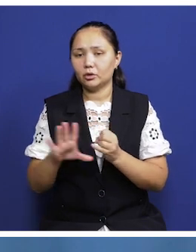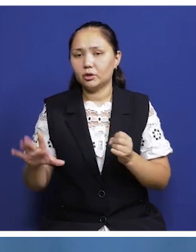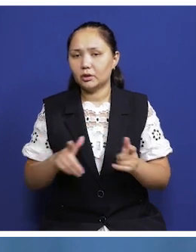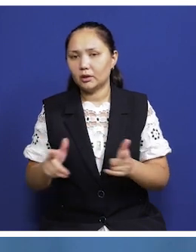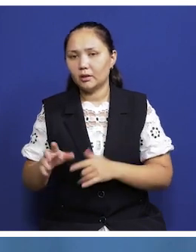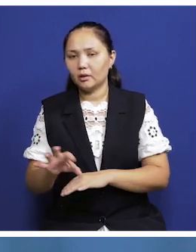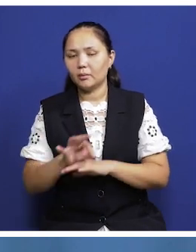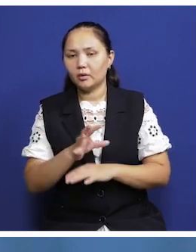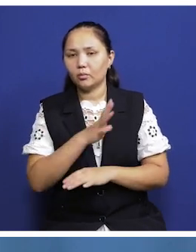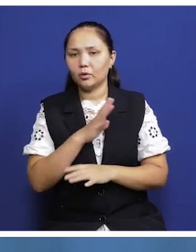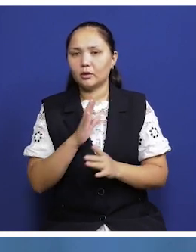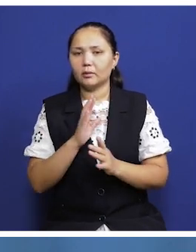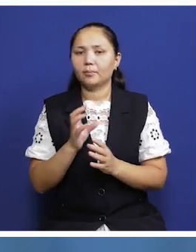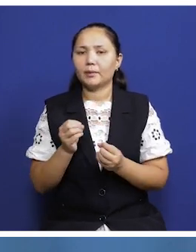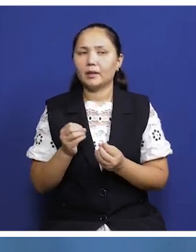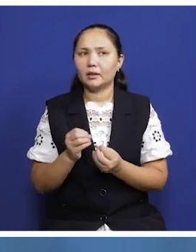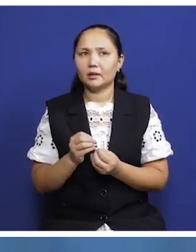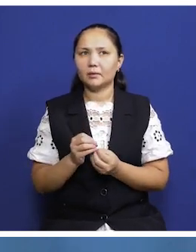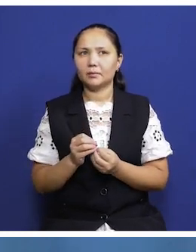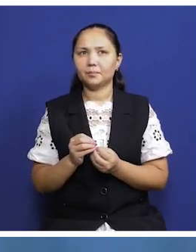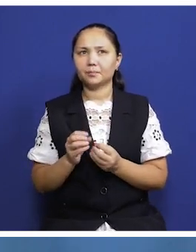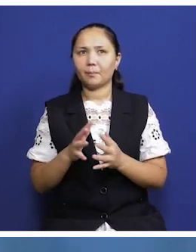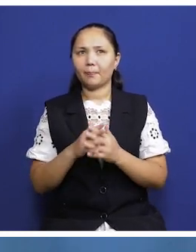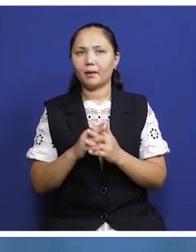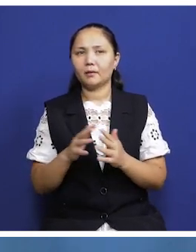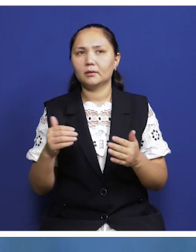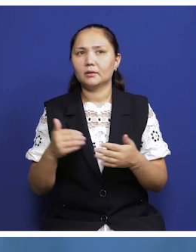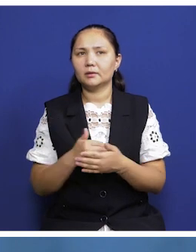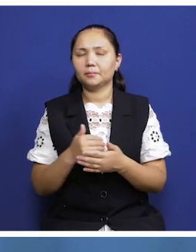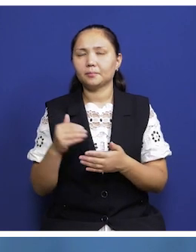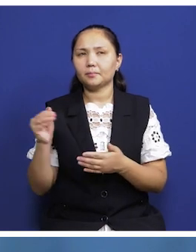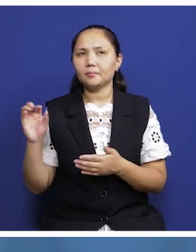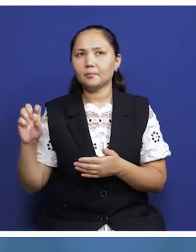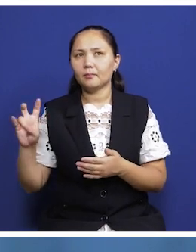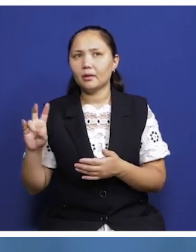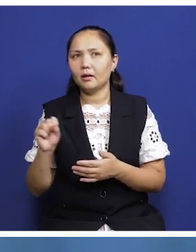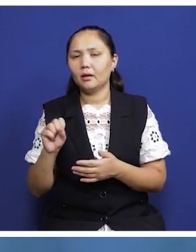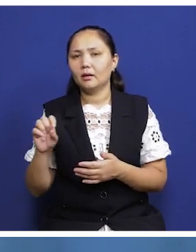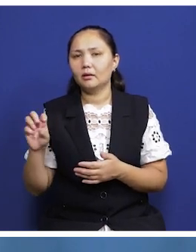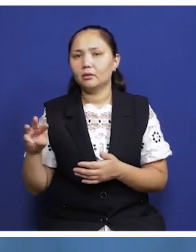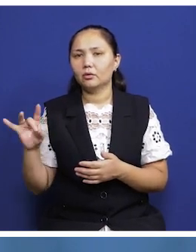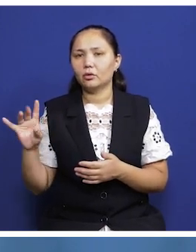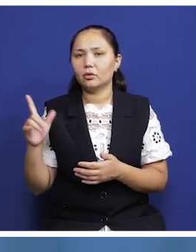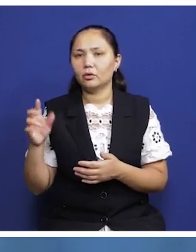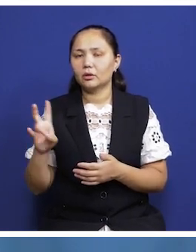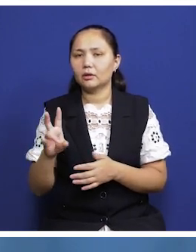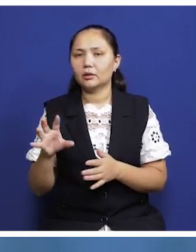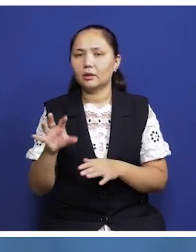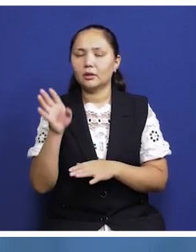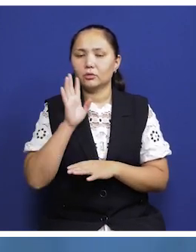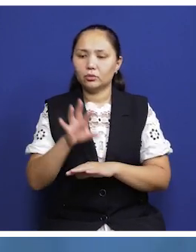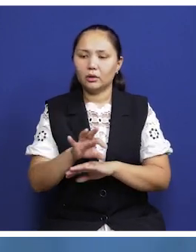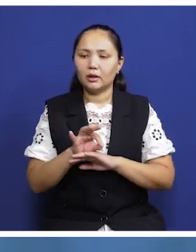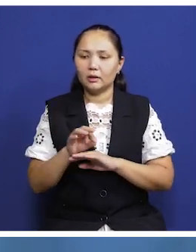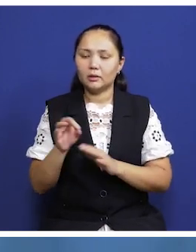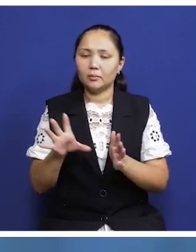дайындалды. Сонымен қатар Темір ауылындағы жаңа тұрғын алабына су жүйесі тартылып, электр қуатымен қамтамасыз